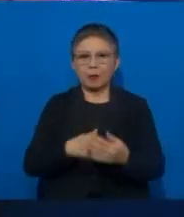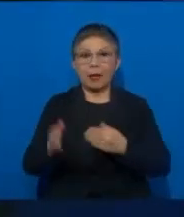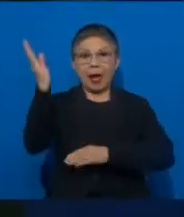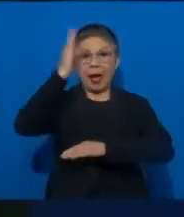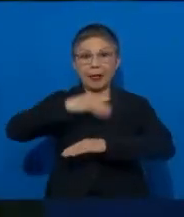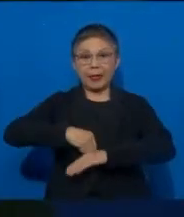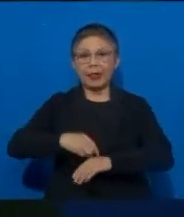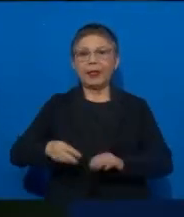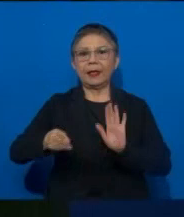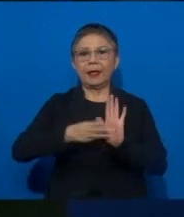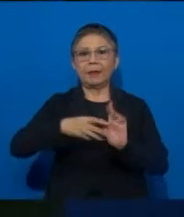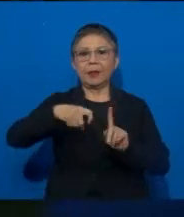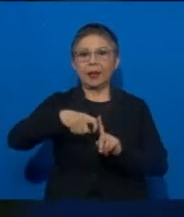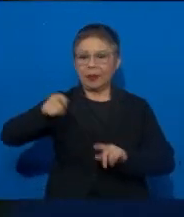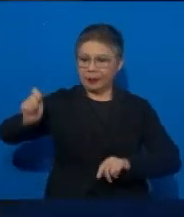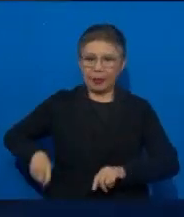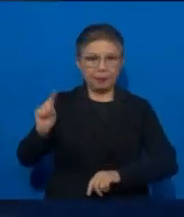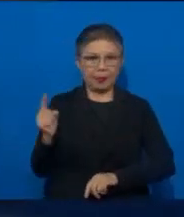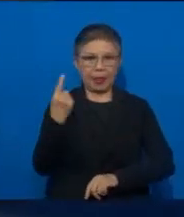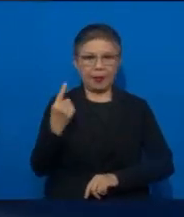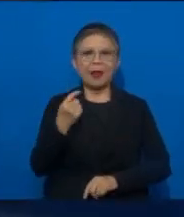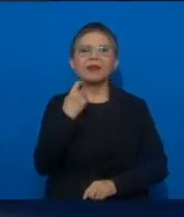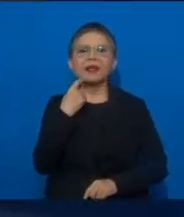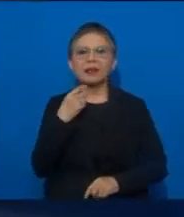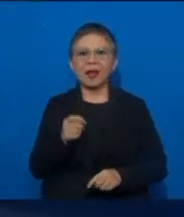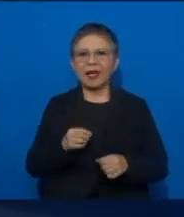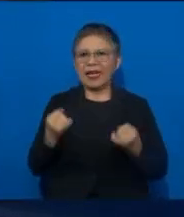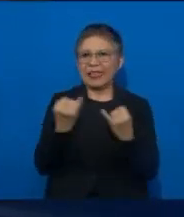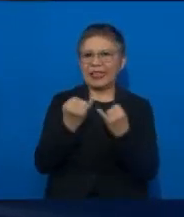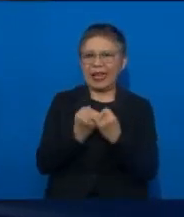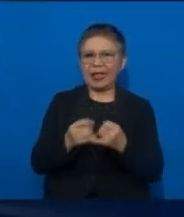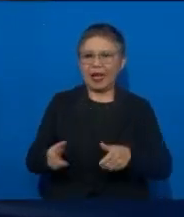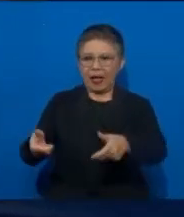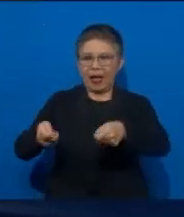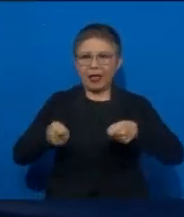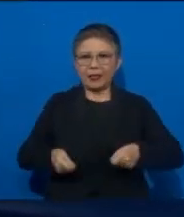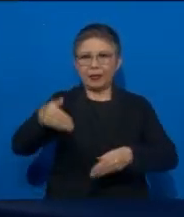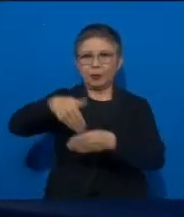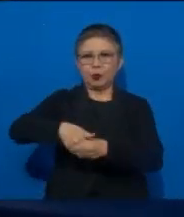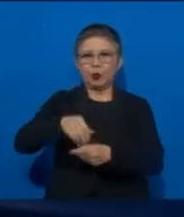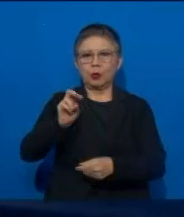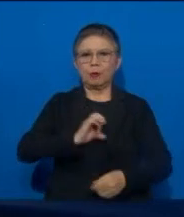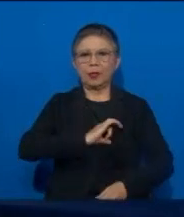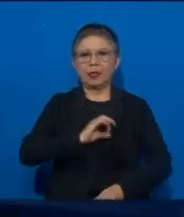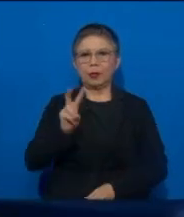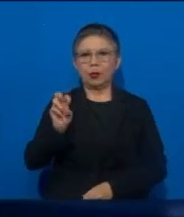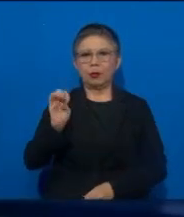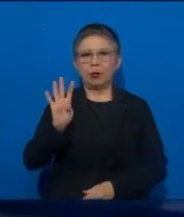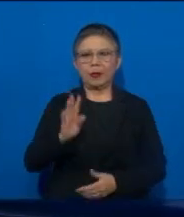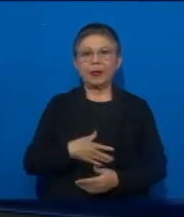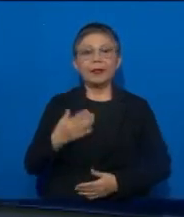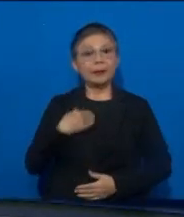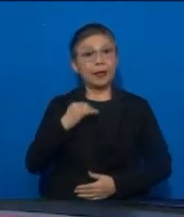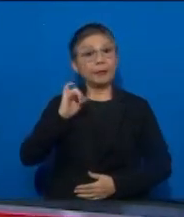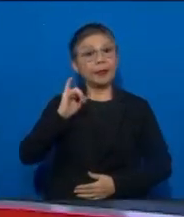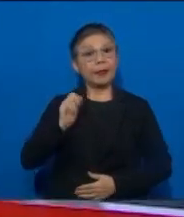Mahkamah Konstitusi melakukan sidang perdana terkait dengan sengketa hasil pemilihan Presiden 2024. Saya Iqbal Kurniadi,